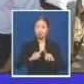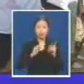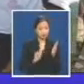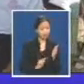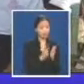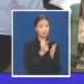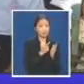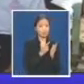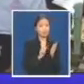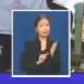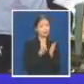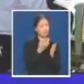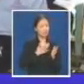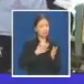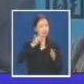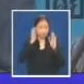ใจของผมก็คือว่า